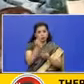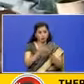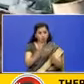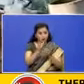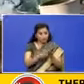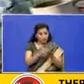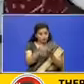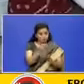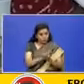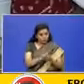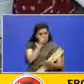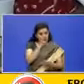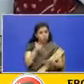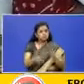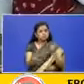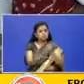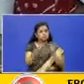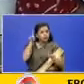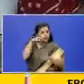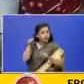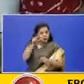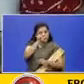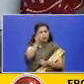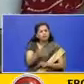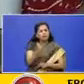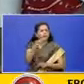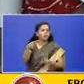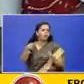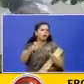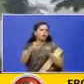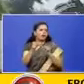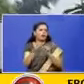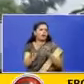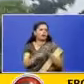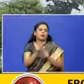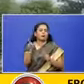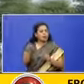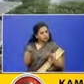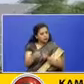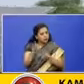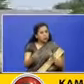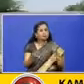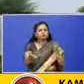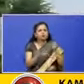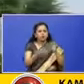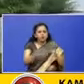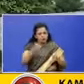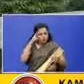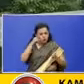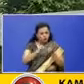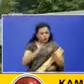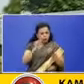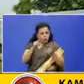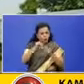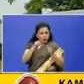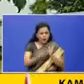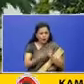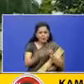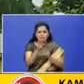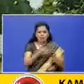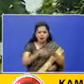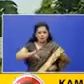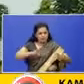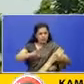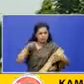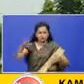लाभार्थी किसान हैं कमल जी मीणा। कमल जी ने खेत में सोलर पंप लगाया, जिससे उनकी लागत